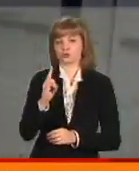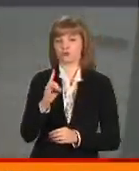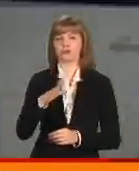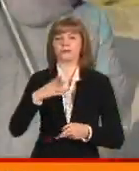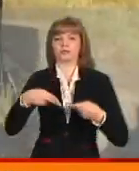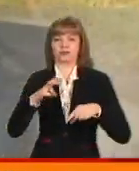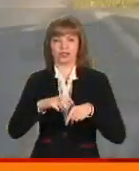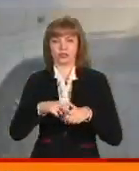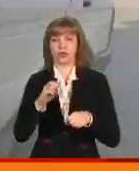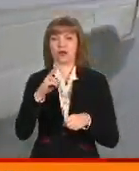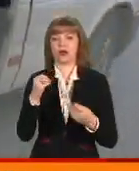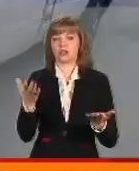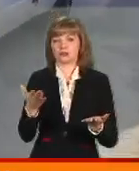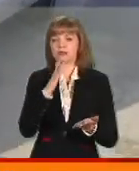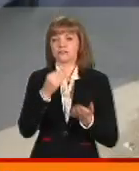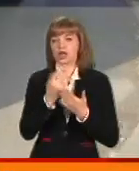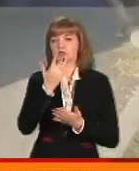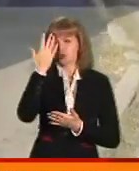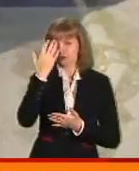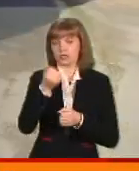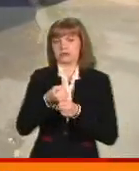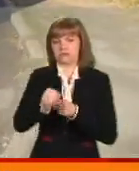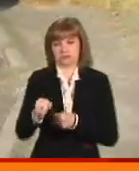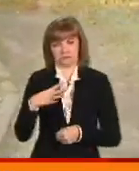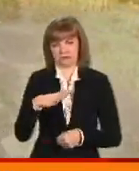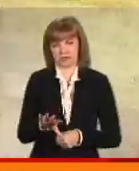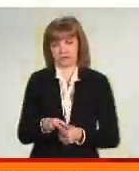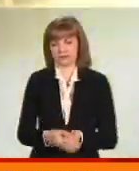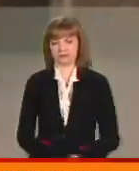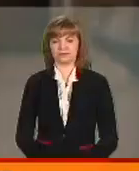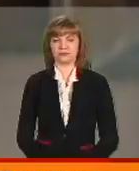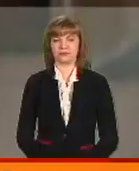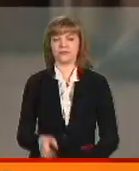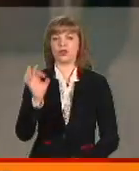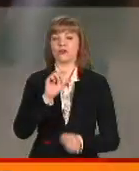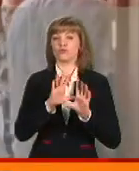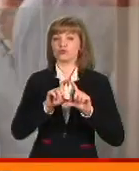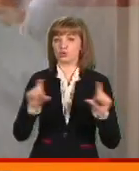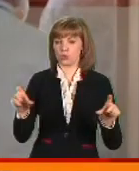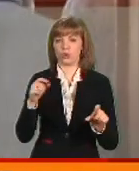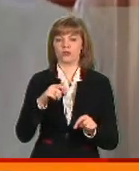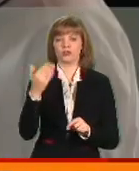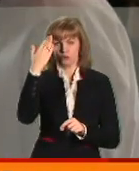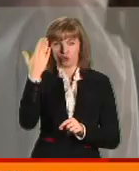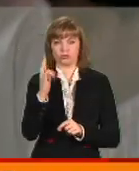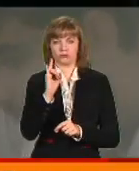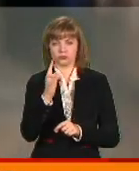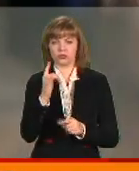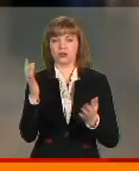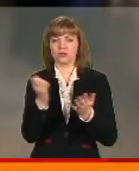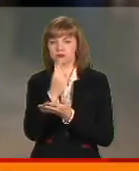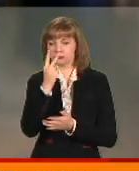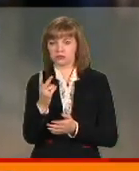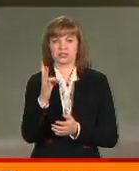став хірургом. Одначе, власної мрії синові не нав'язувала. Проте у школі потенціал Ростика